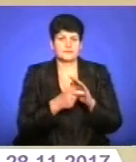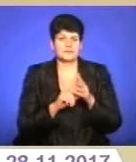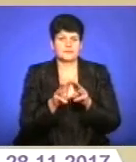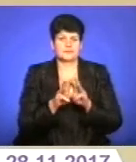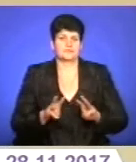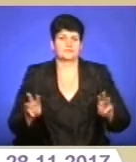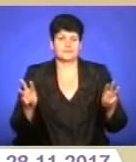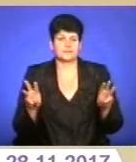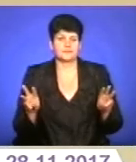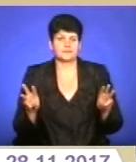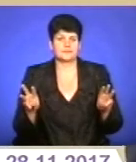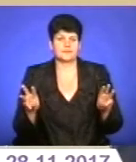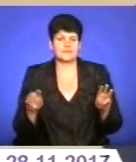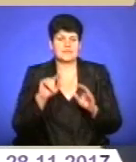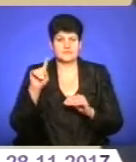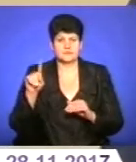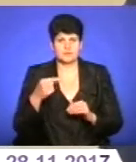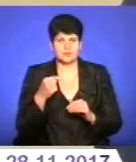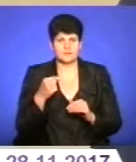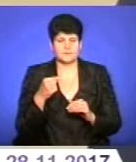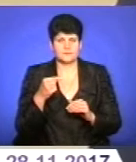міністрів з вимогою